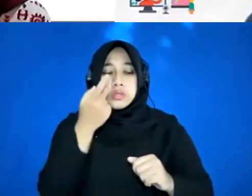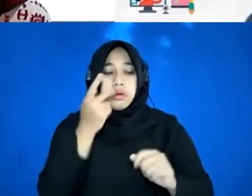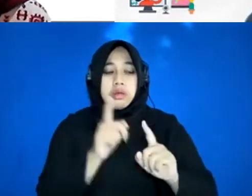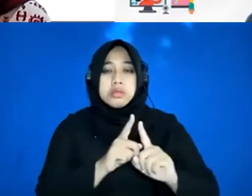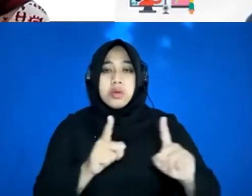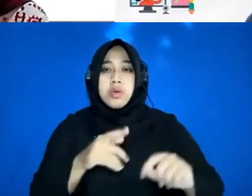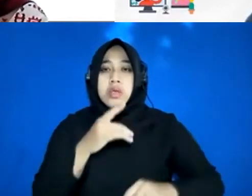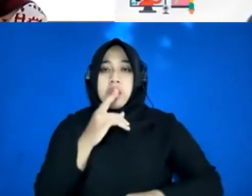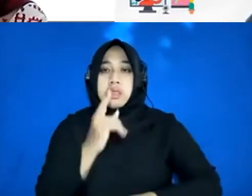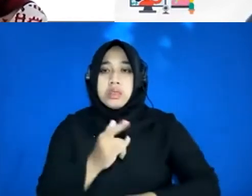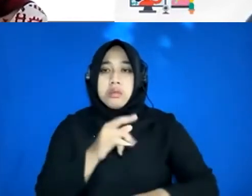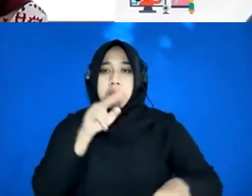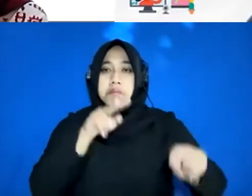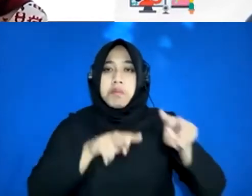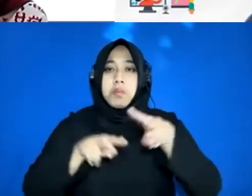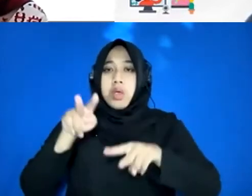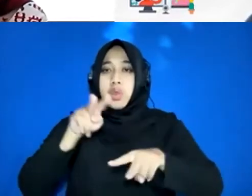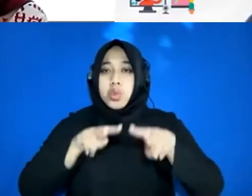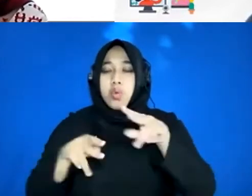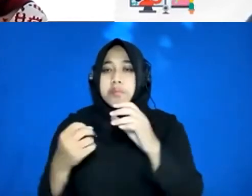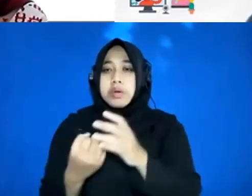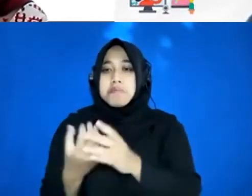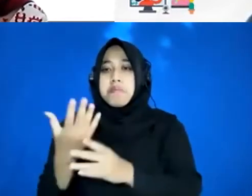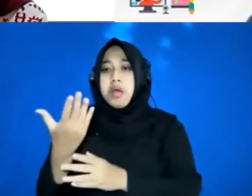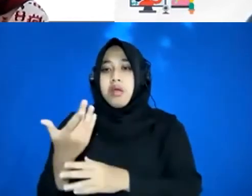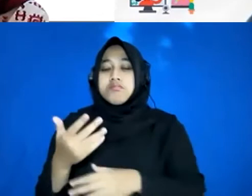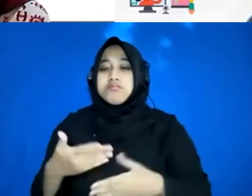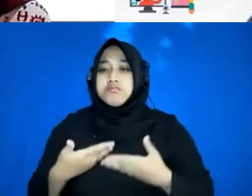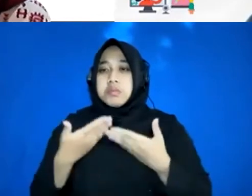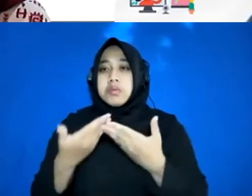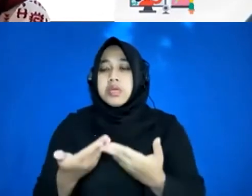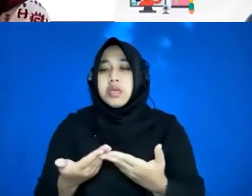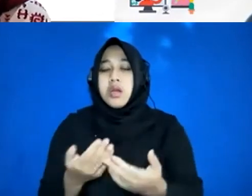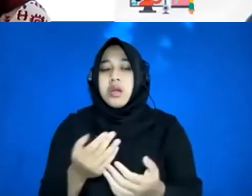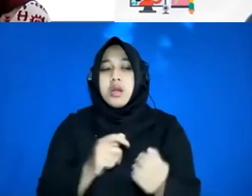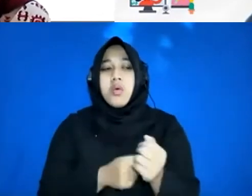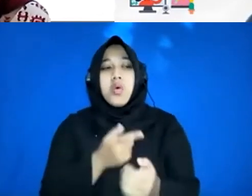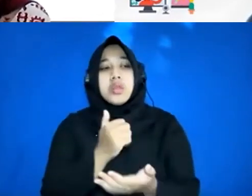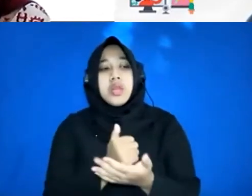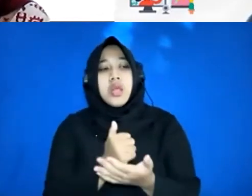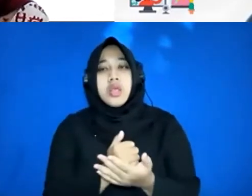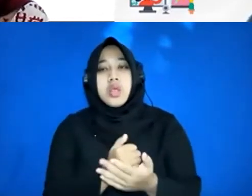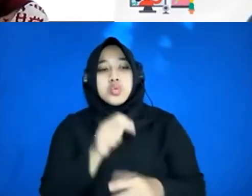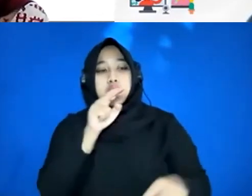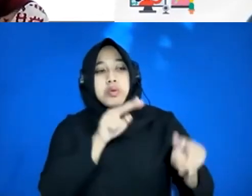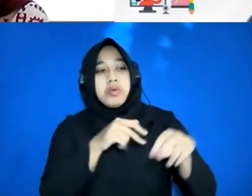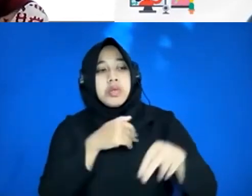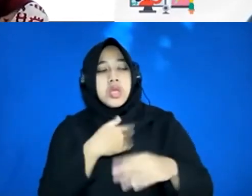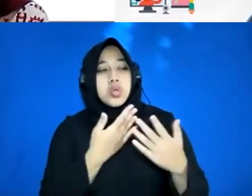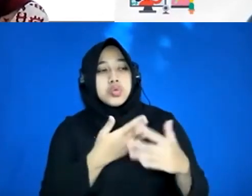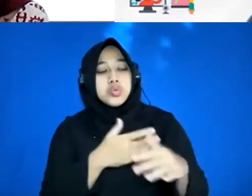tetap memantau perkembangan itu, mereka sudah mendapat respek sendiri. Oh, supervisor saya sudah